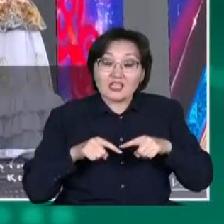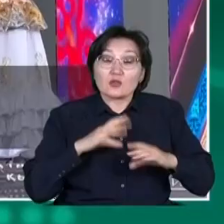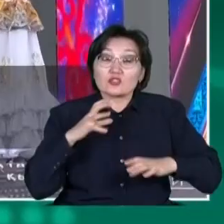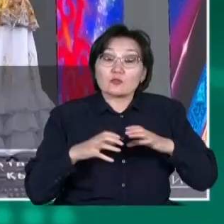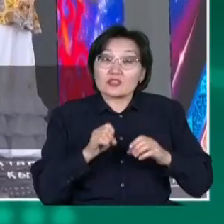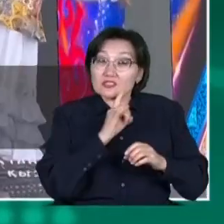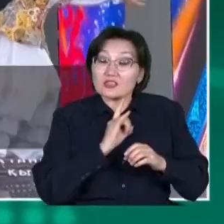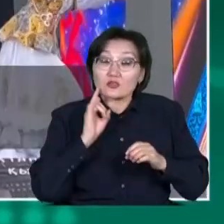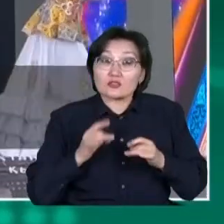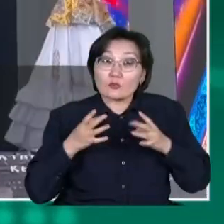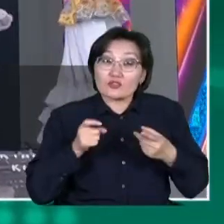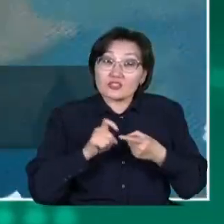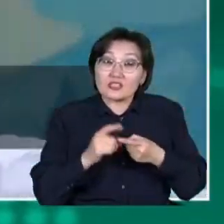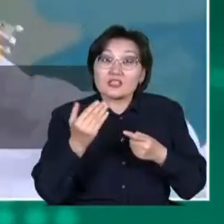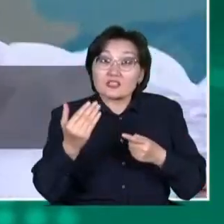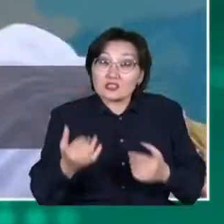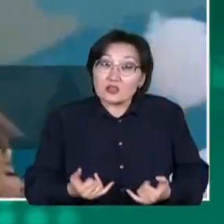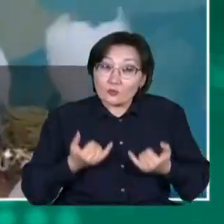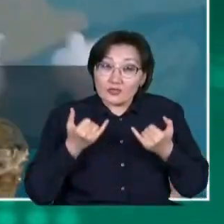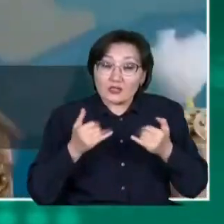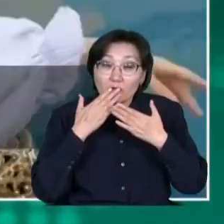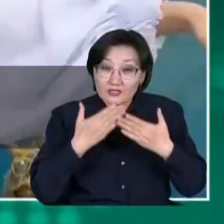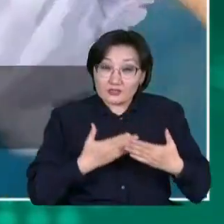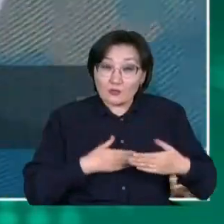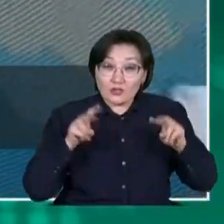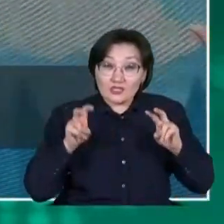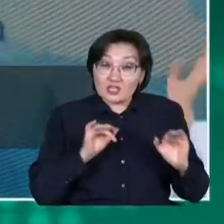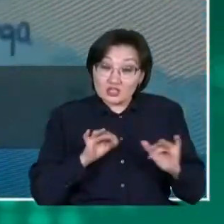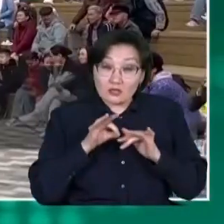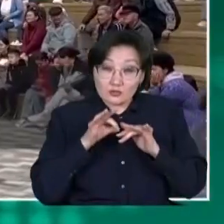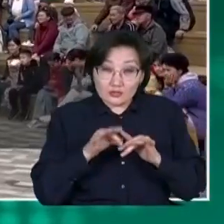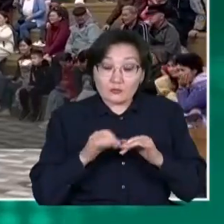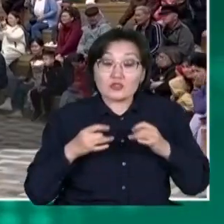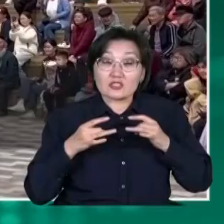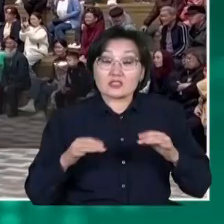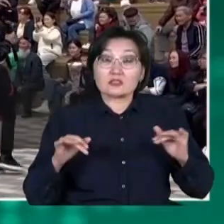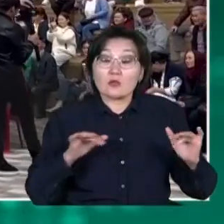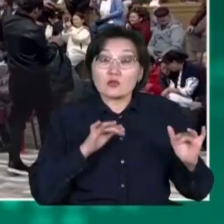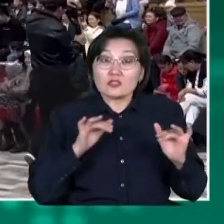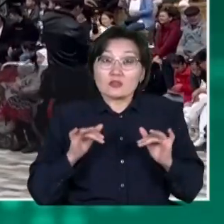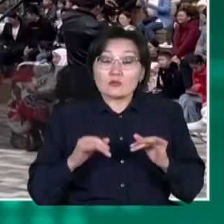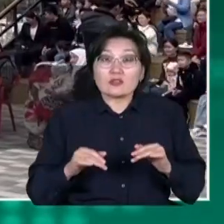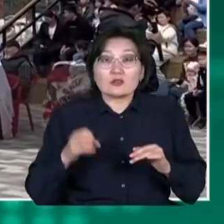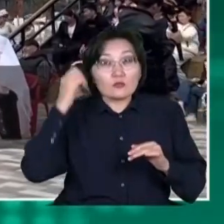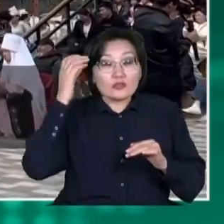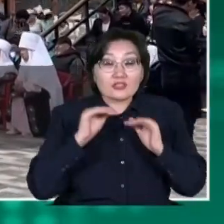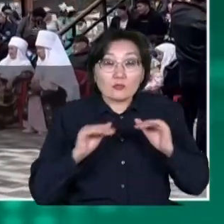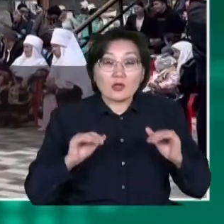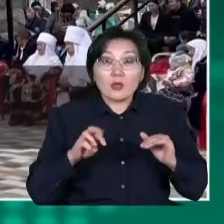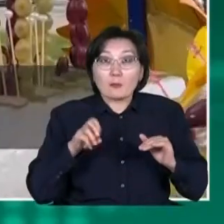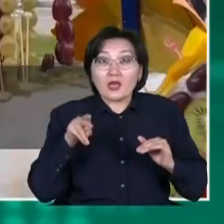халықаралық әйелдер мерекесіне орай сіздер үшін махаббатпен атты іс-шара өтті. Мерекелік жиын барысында талапты оқушылар